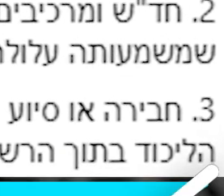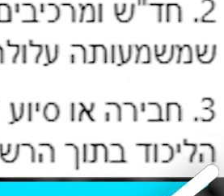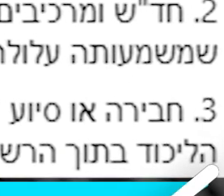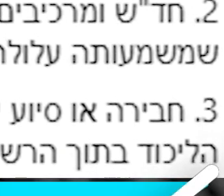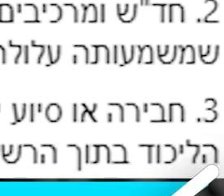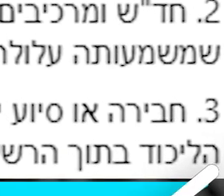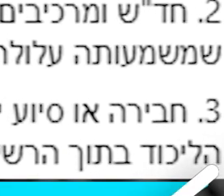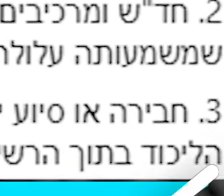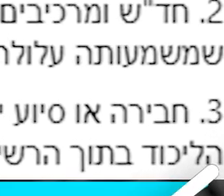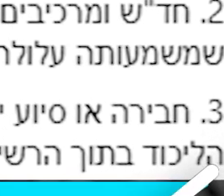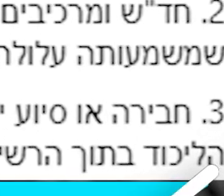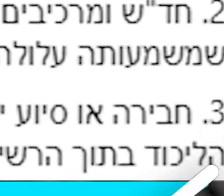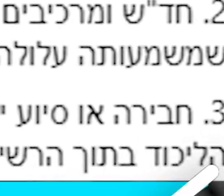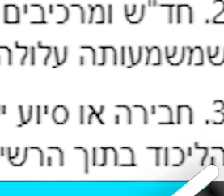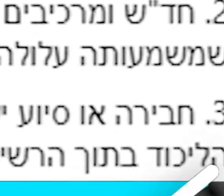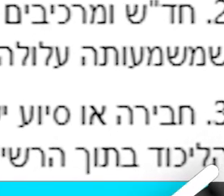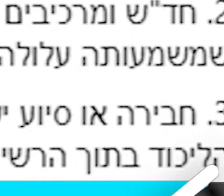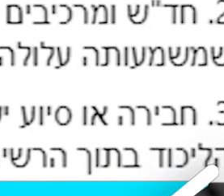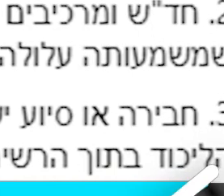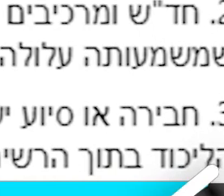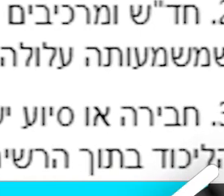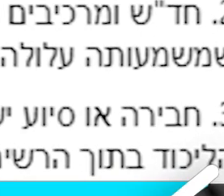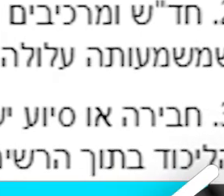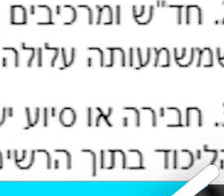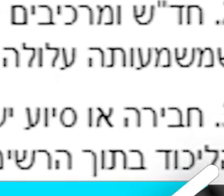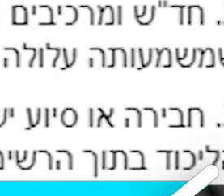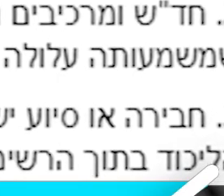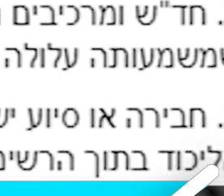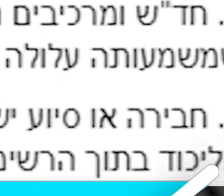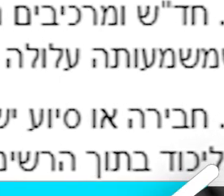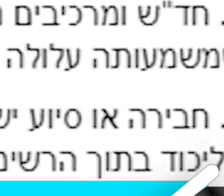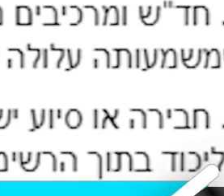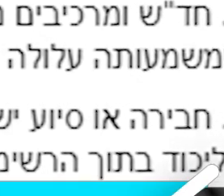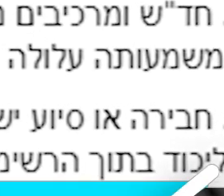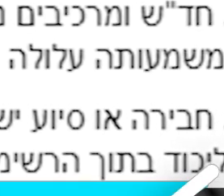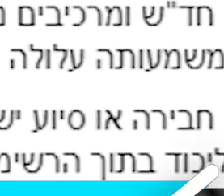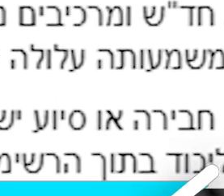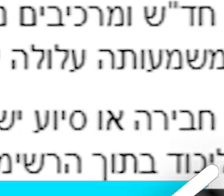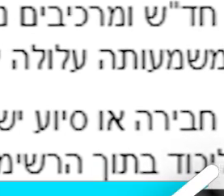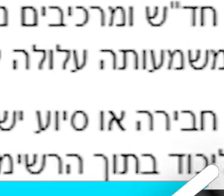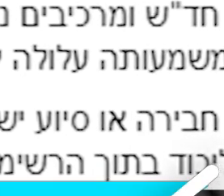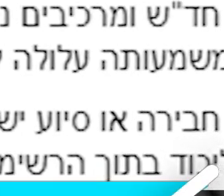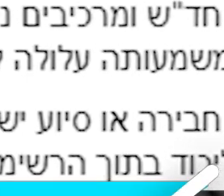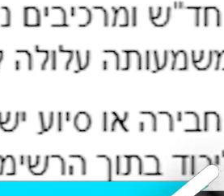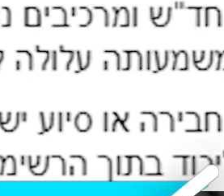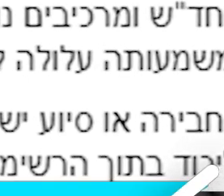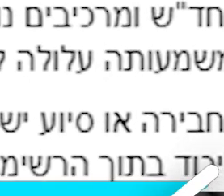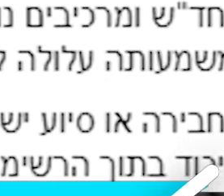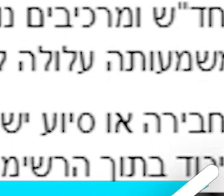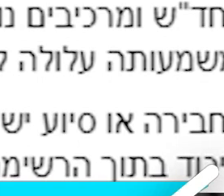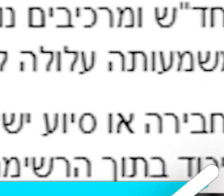ולמכניזם קבלת ההחלטות. חדש ומרכיבים נוספים דבקים הן במצע הפוליטי והן במכניזם הדמוקרטי, ודוחים את דרישת חופש